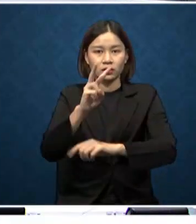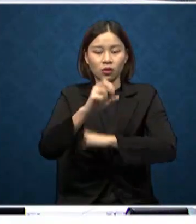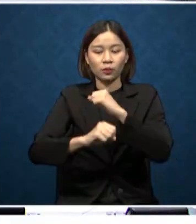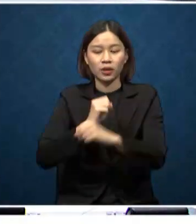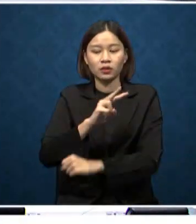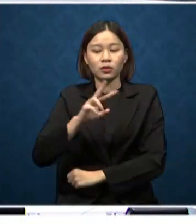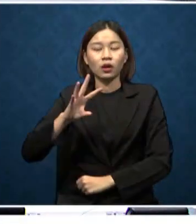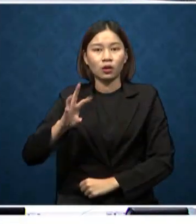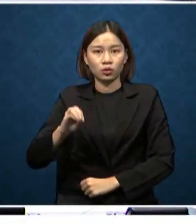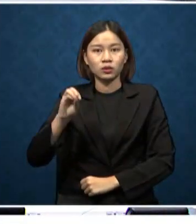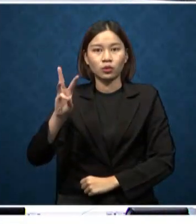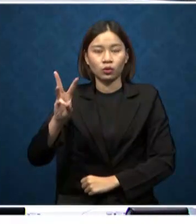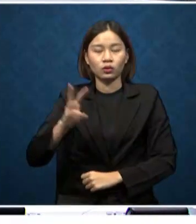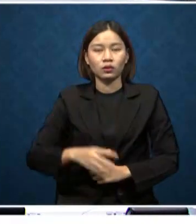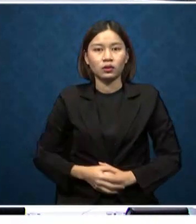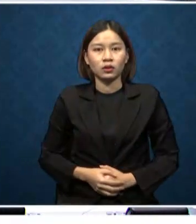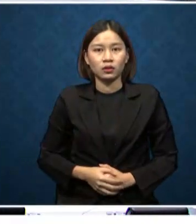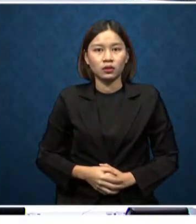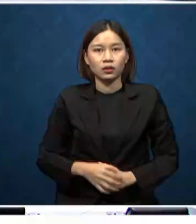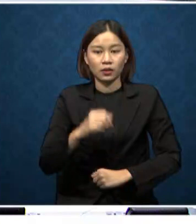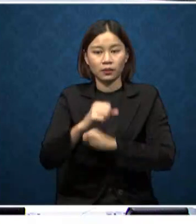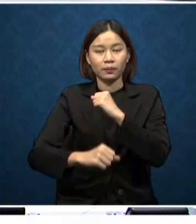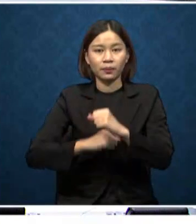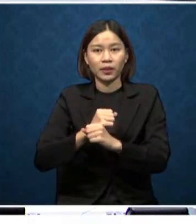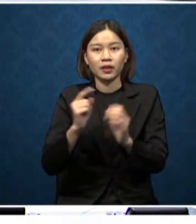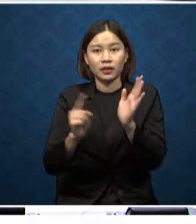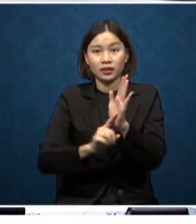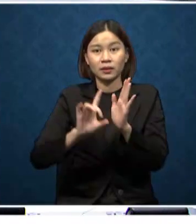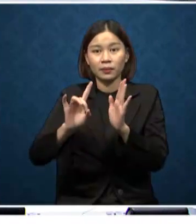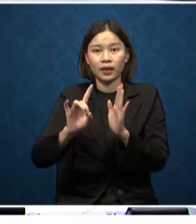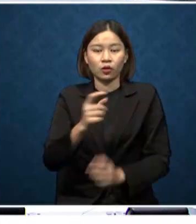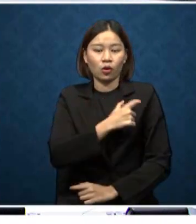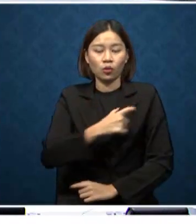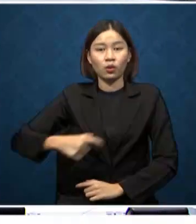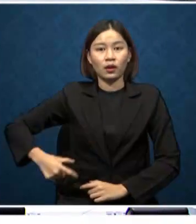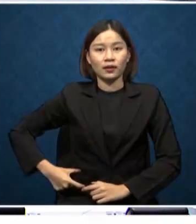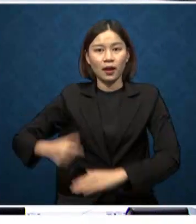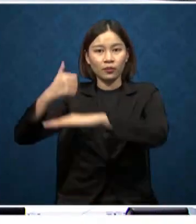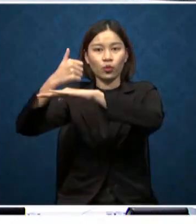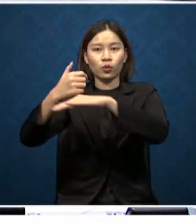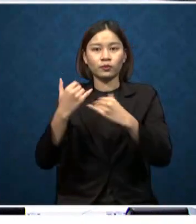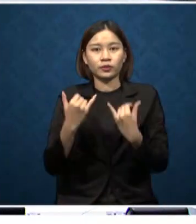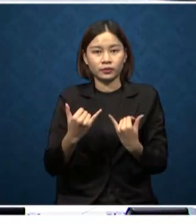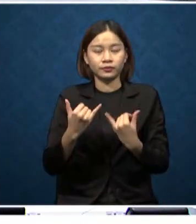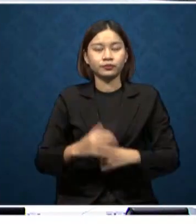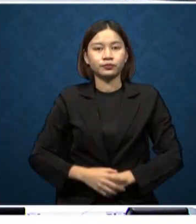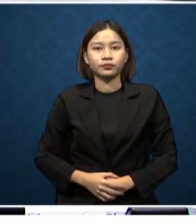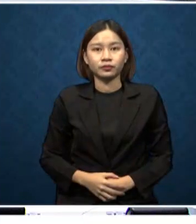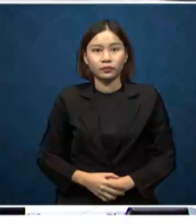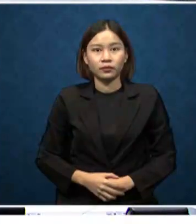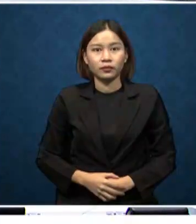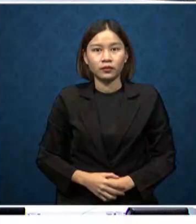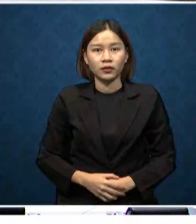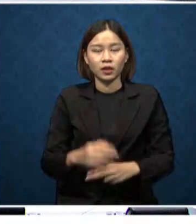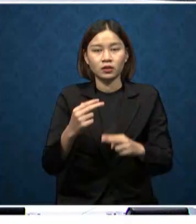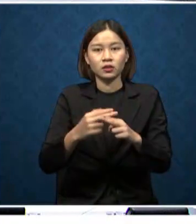ราช2566เป็นปีที่8ในรัชกาลปัจจุบันผู้รับสนองพระบรมราชโองการพ